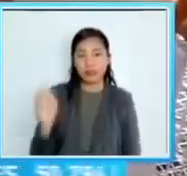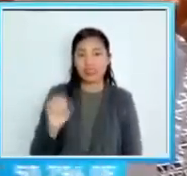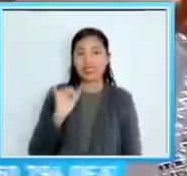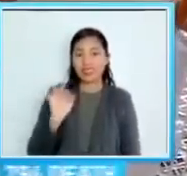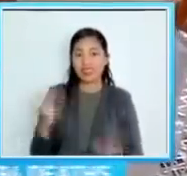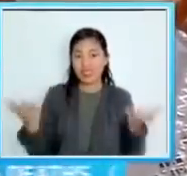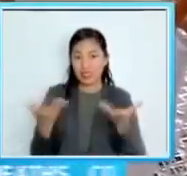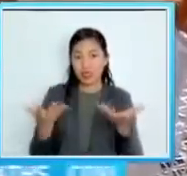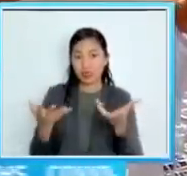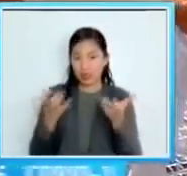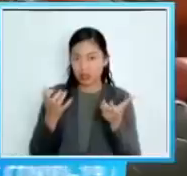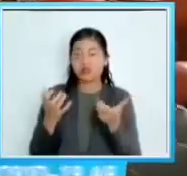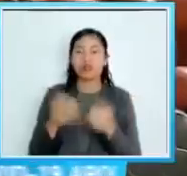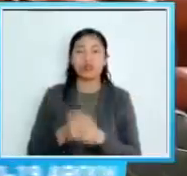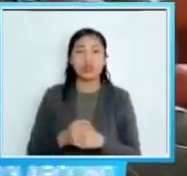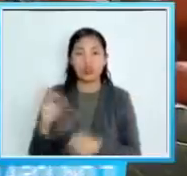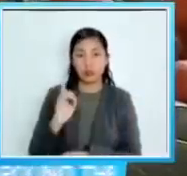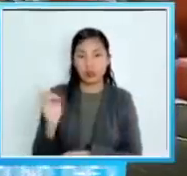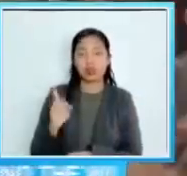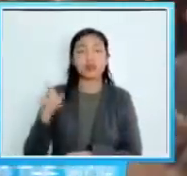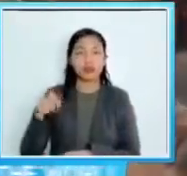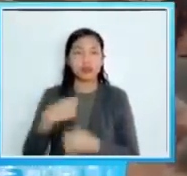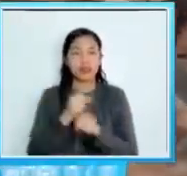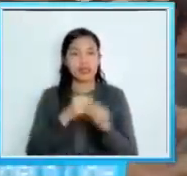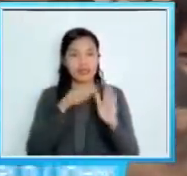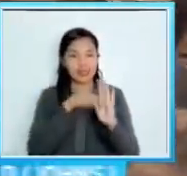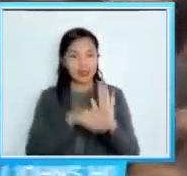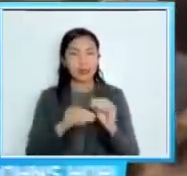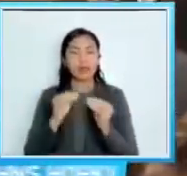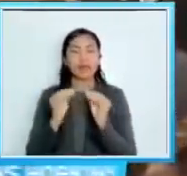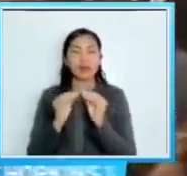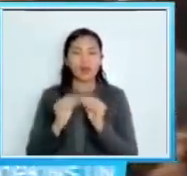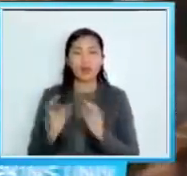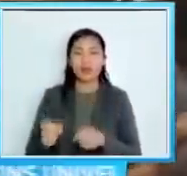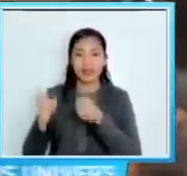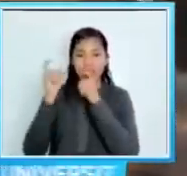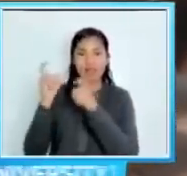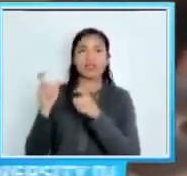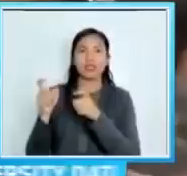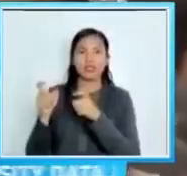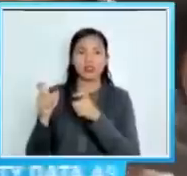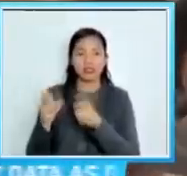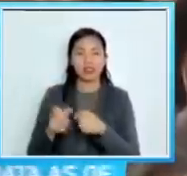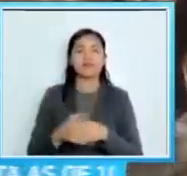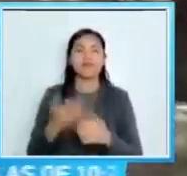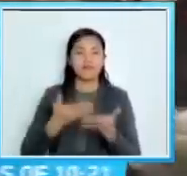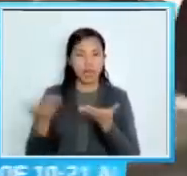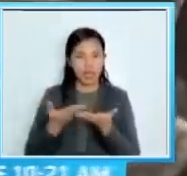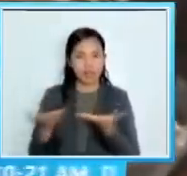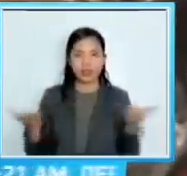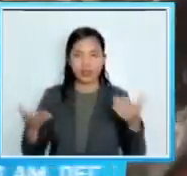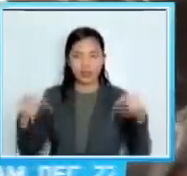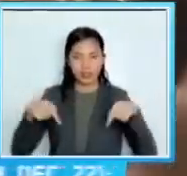mamili, gumawa na ng listahan para mas maging mabilis at praktikal ang pananatili sa mga tindahan dito. Siyempre, ingatang